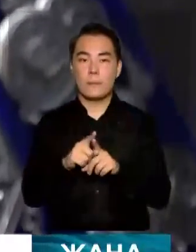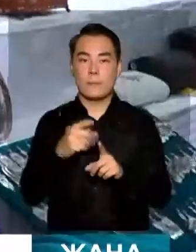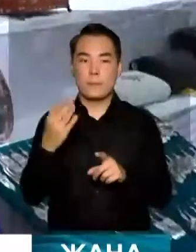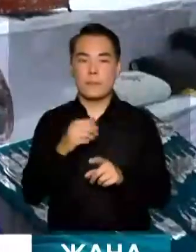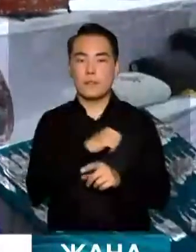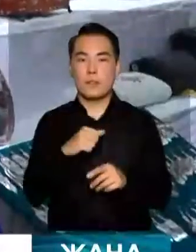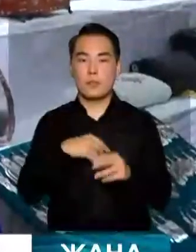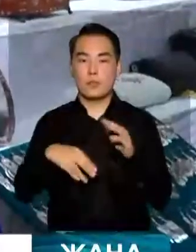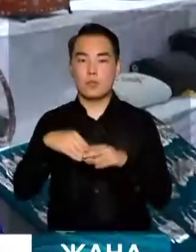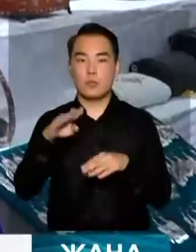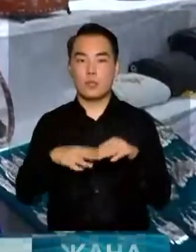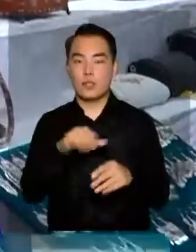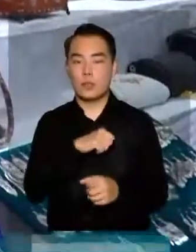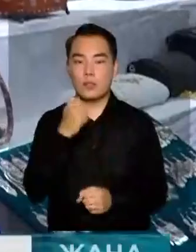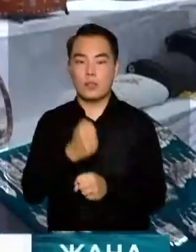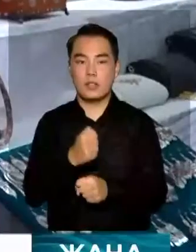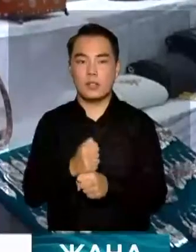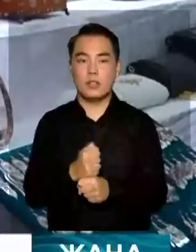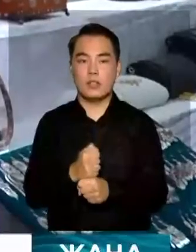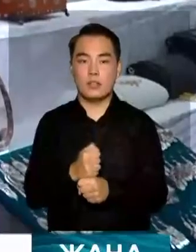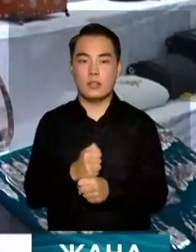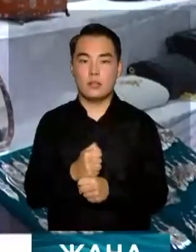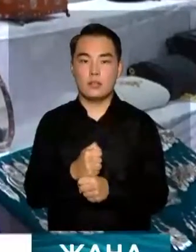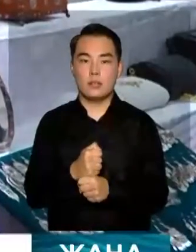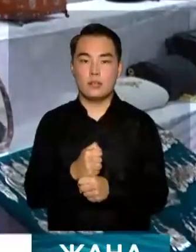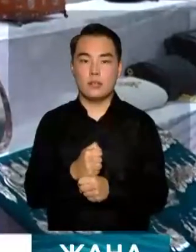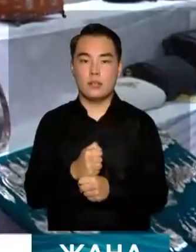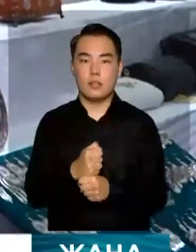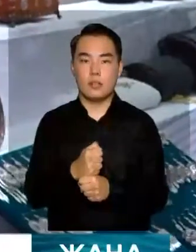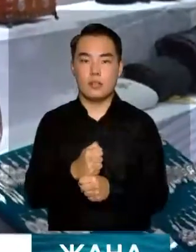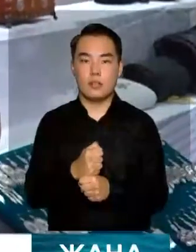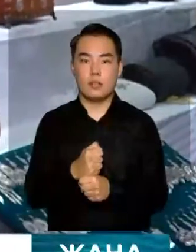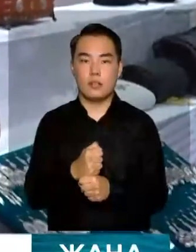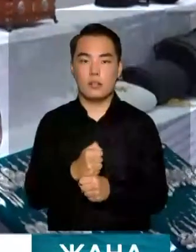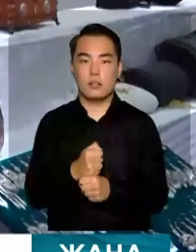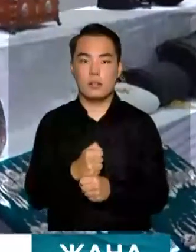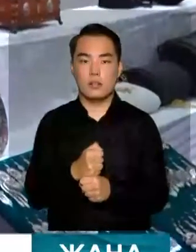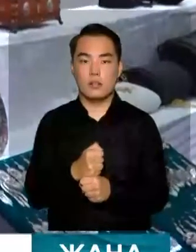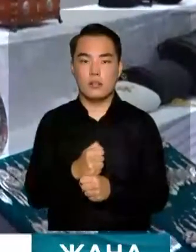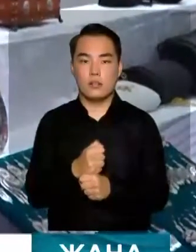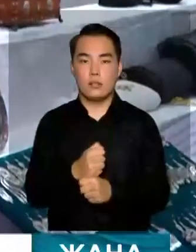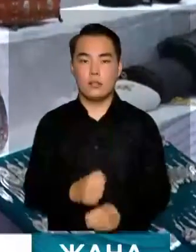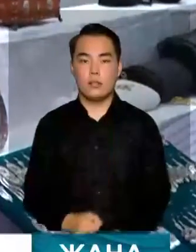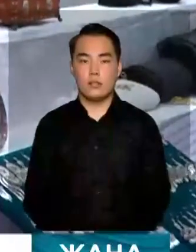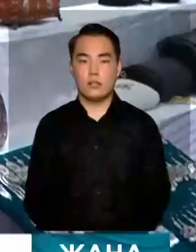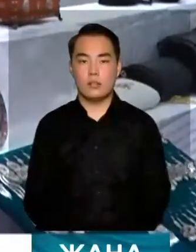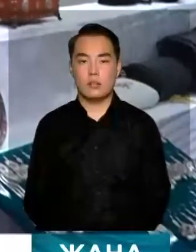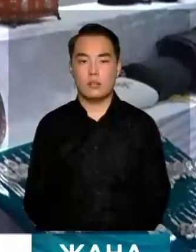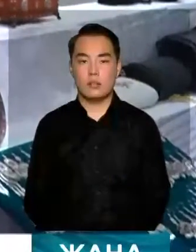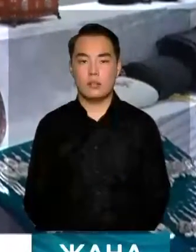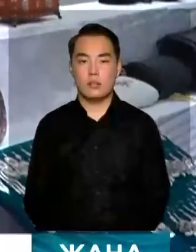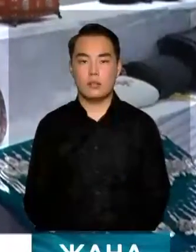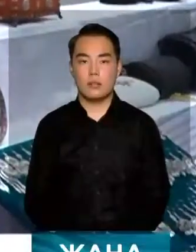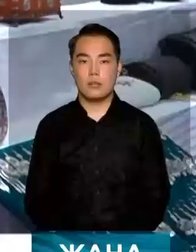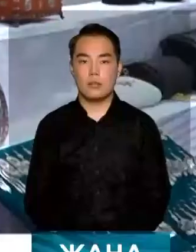дайындайды. Қазақтың қол өнерінен айлансам, негізі мен бала шағымда бәрі осындай жүзбен айлансам. Мен бала немерелерім